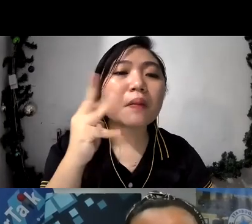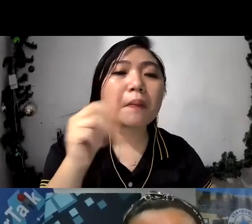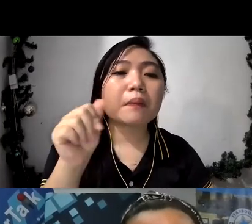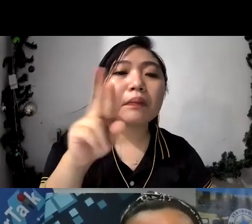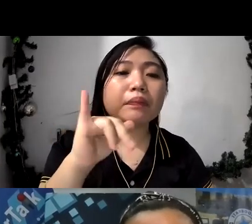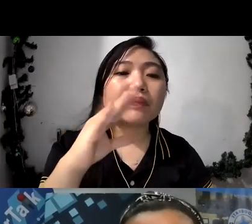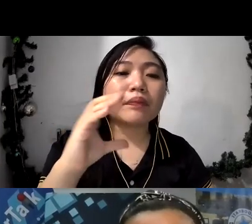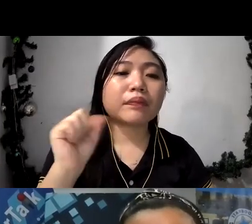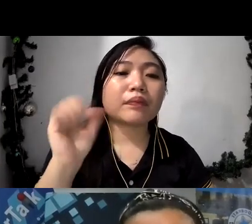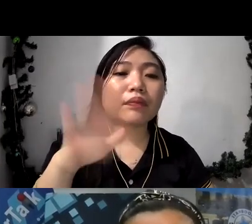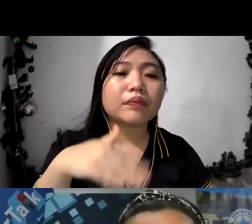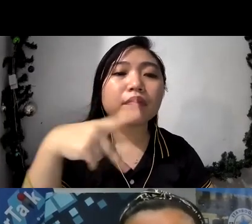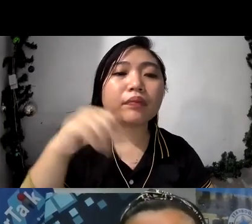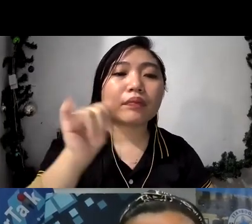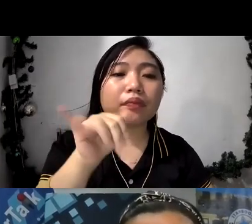the